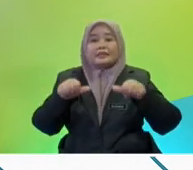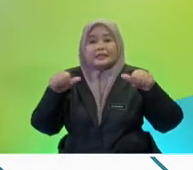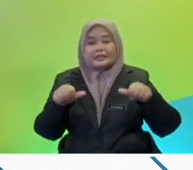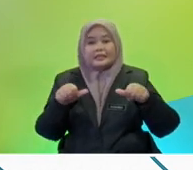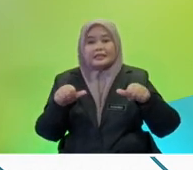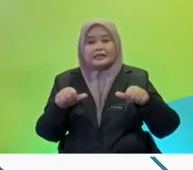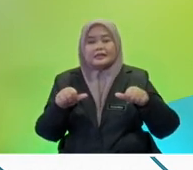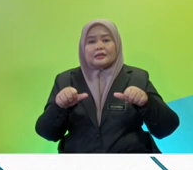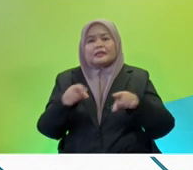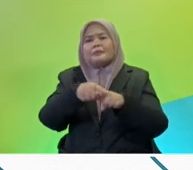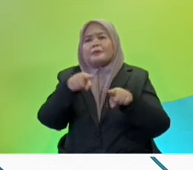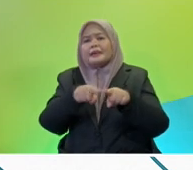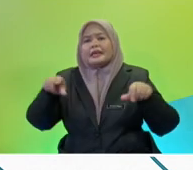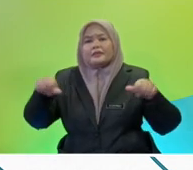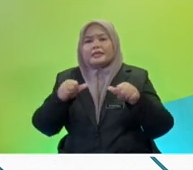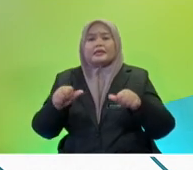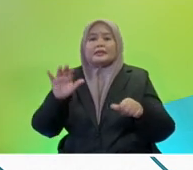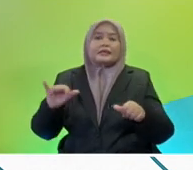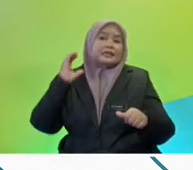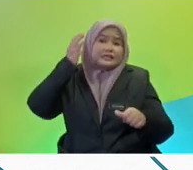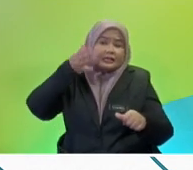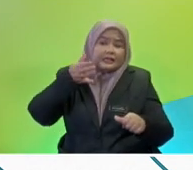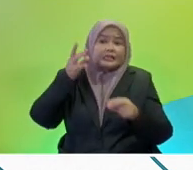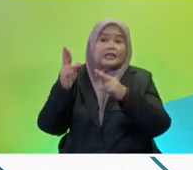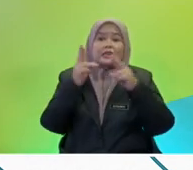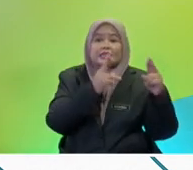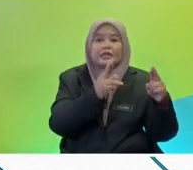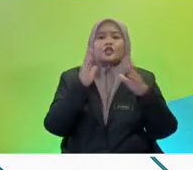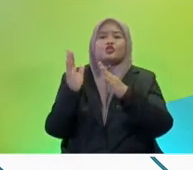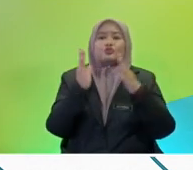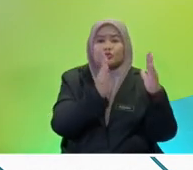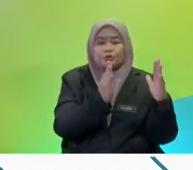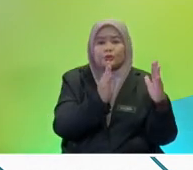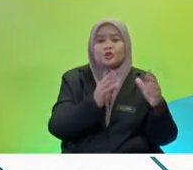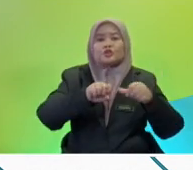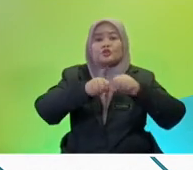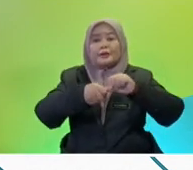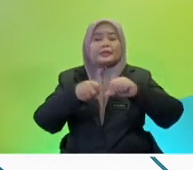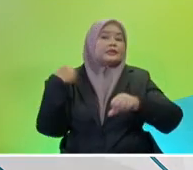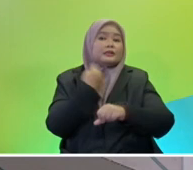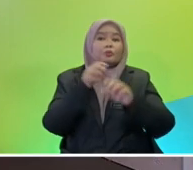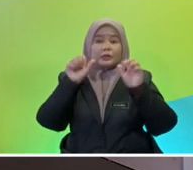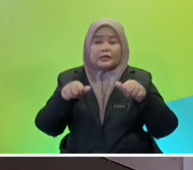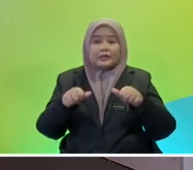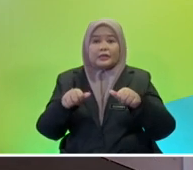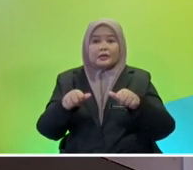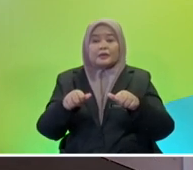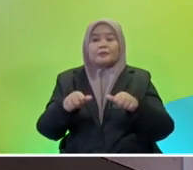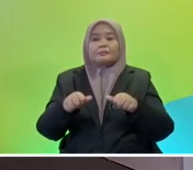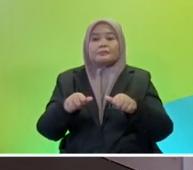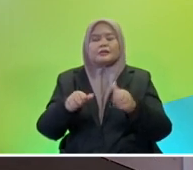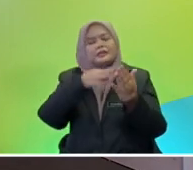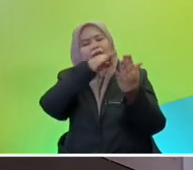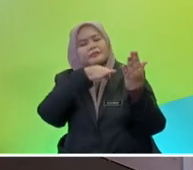berbagai Activity yang kita cadangkan yang kita rancang susur aturnya supaya kita boleh mentaksir